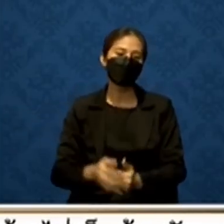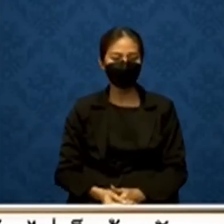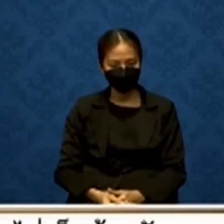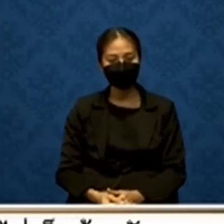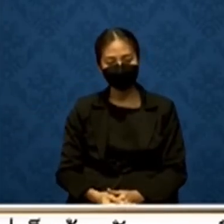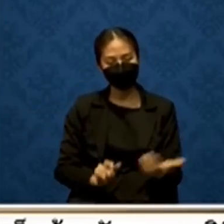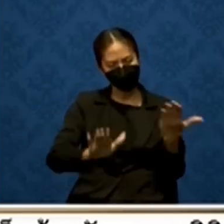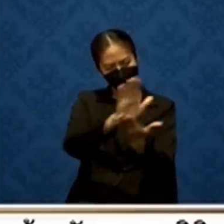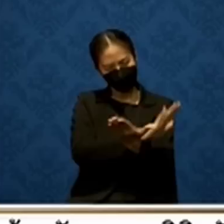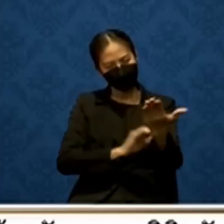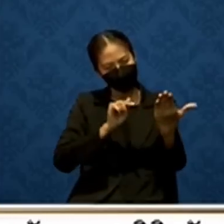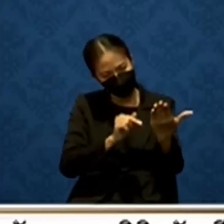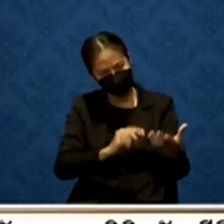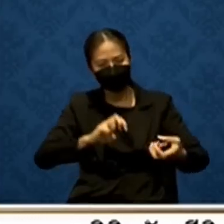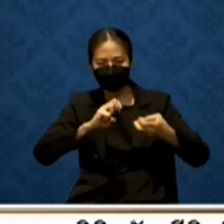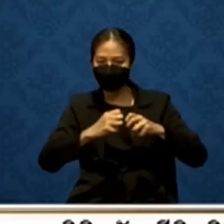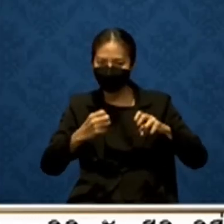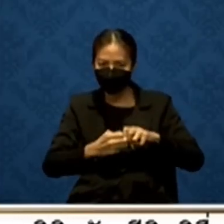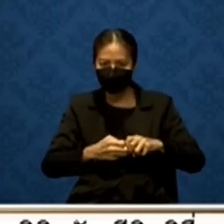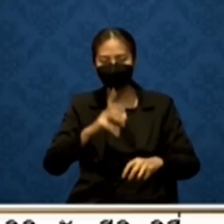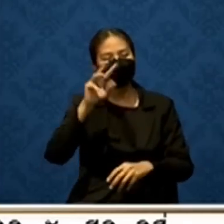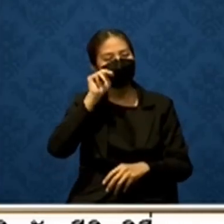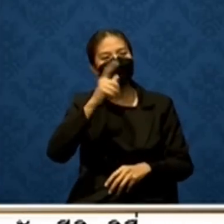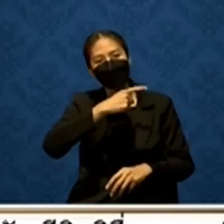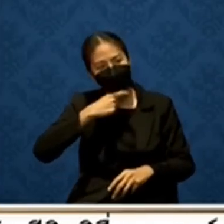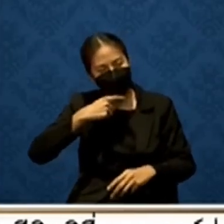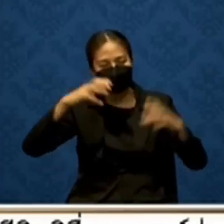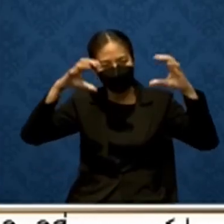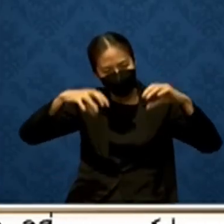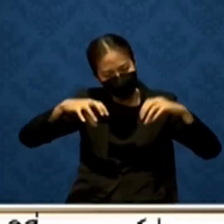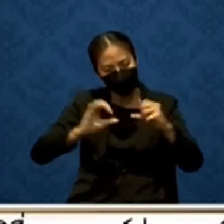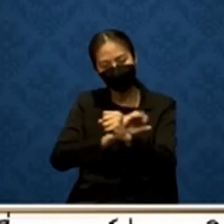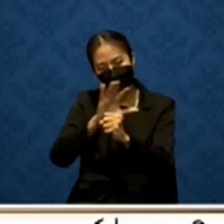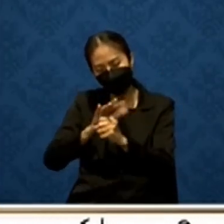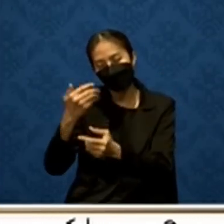เทศจะแรง จะท่วมจะโควิด ไม่โวิด